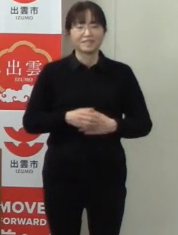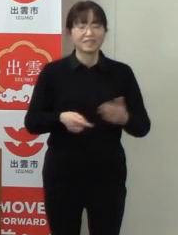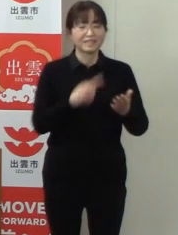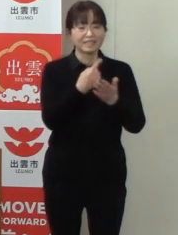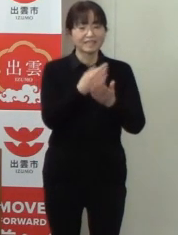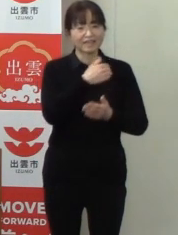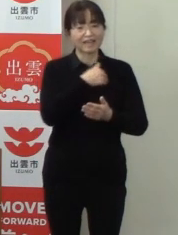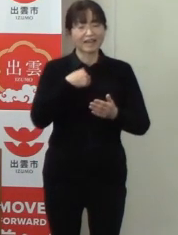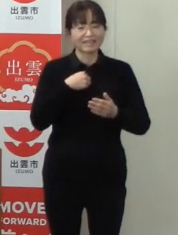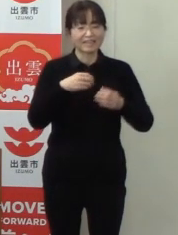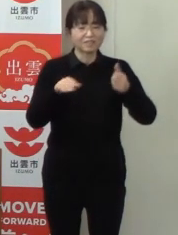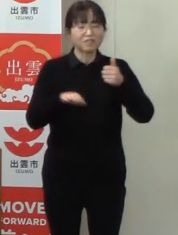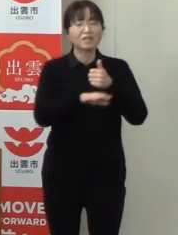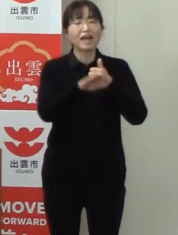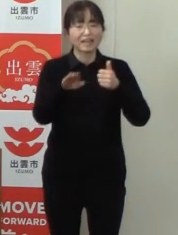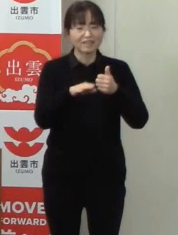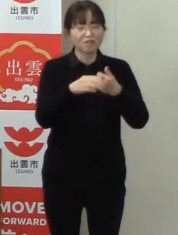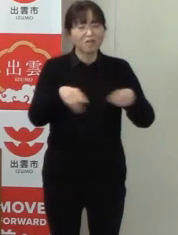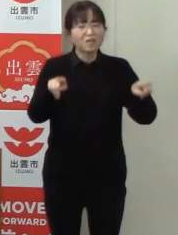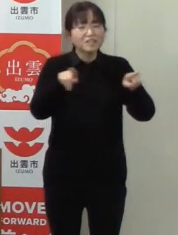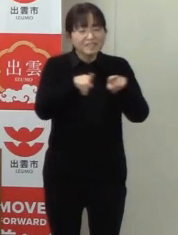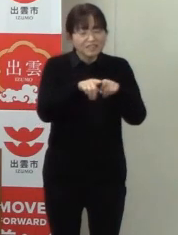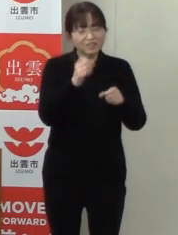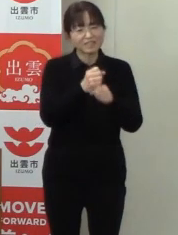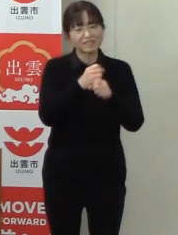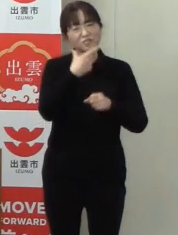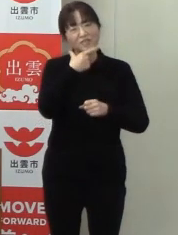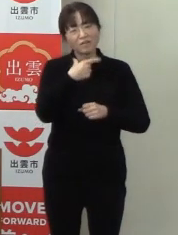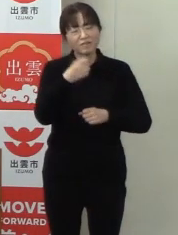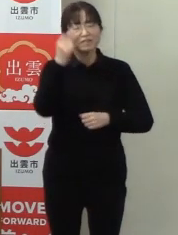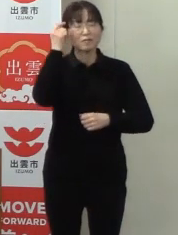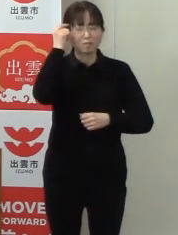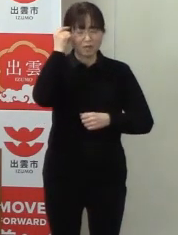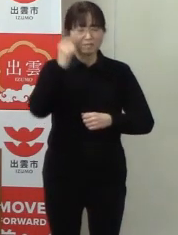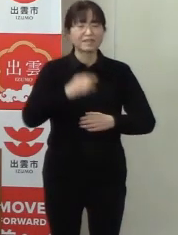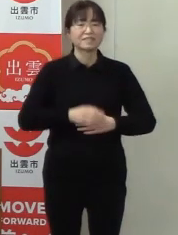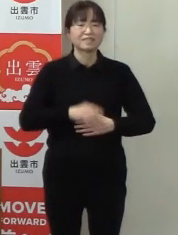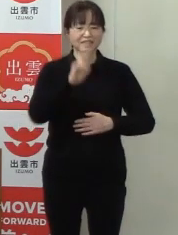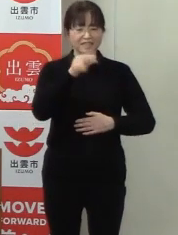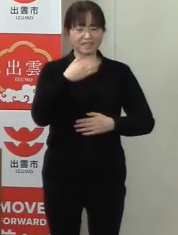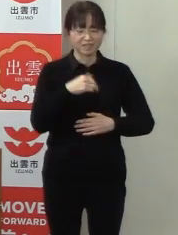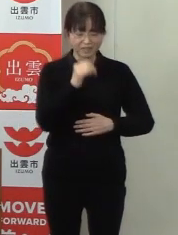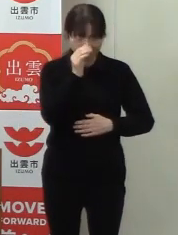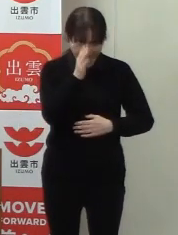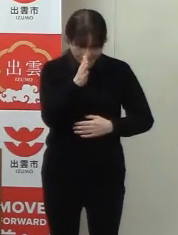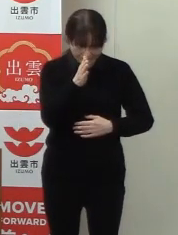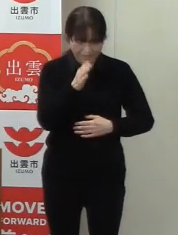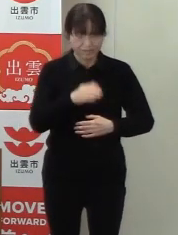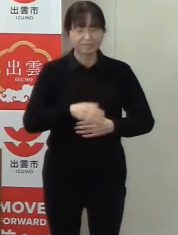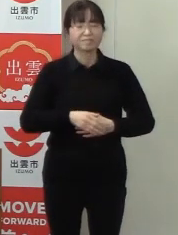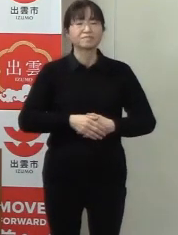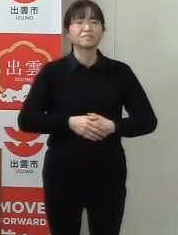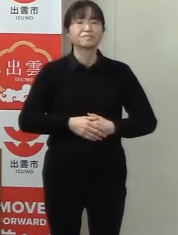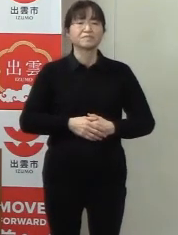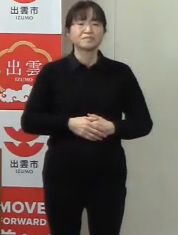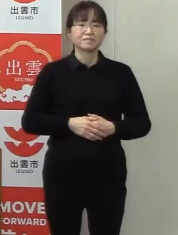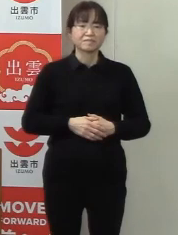っていただければというふうに思いますので、ちょっとご理解もいただければというふうに思います。よろしくお願いいたします。